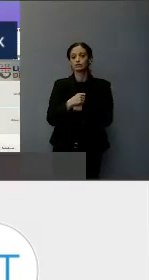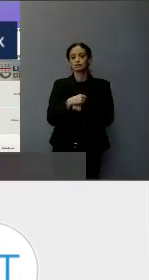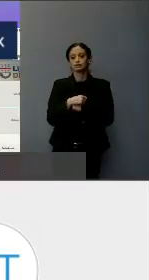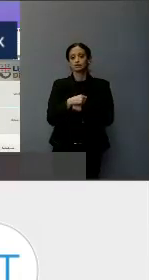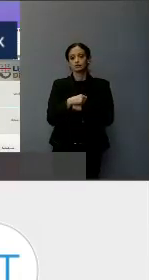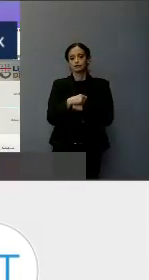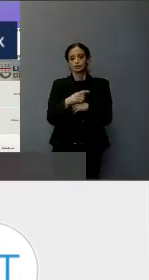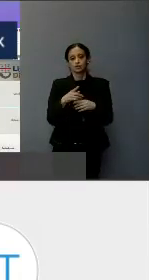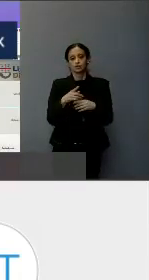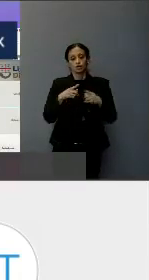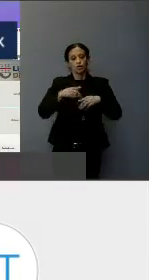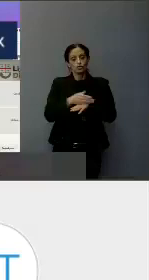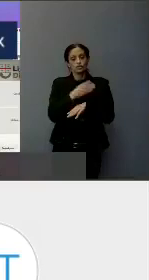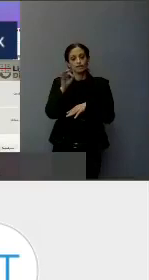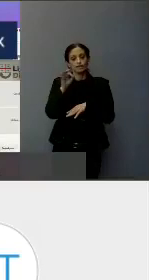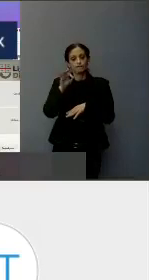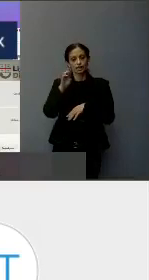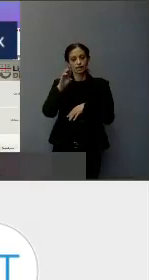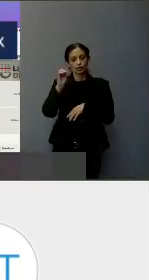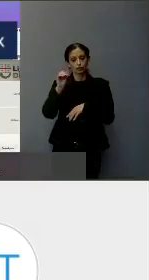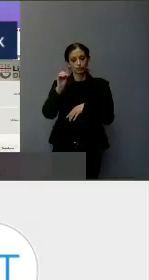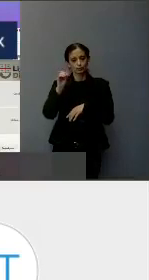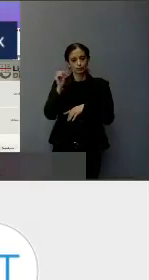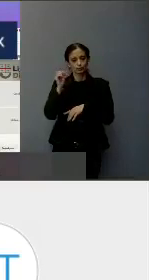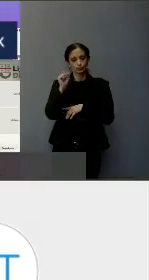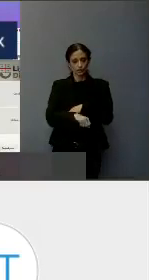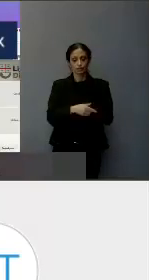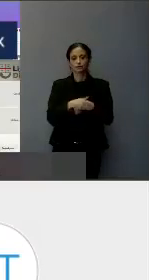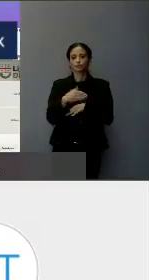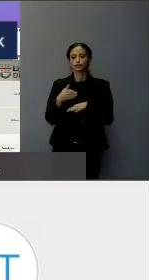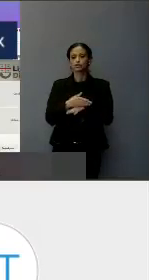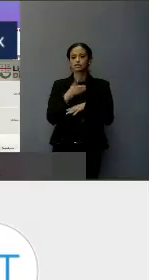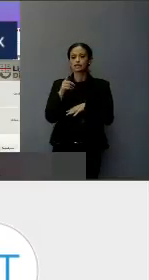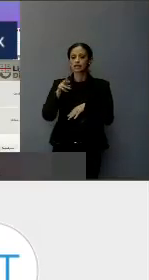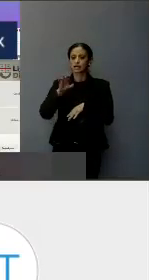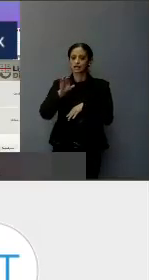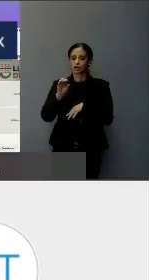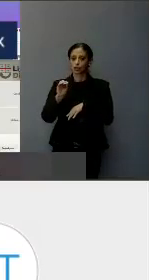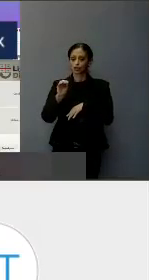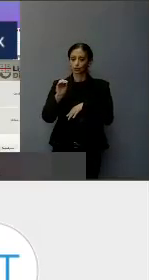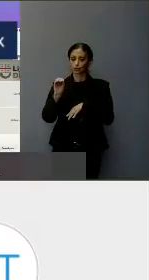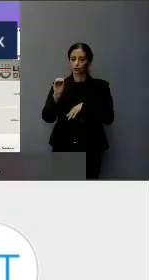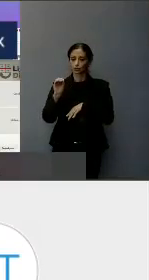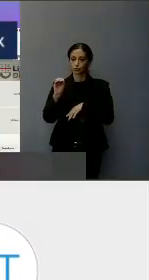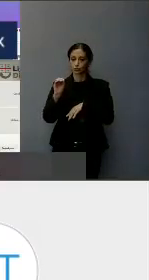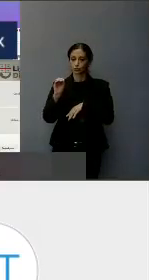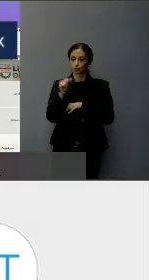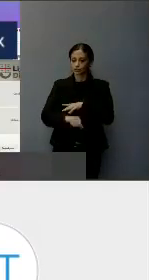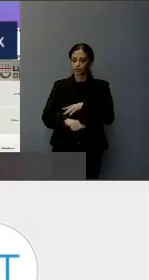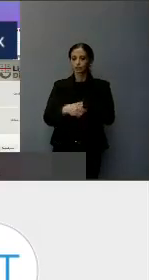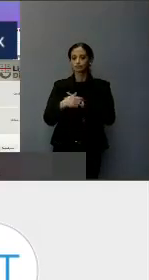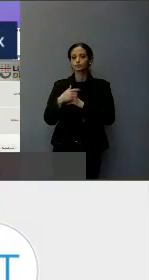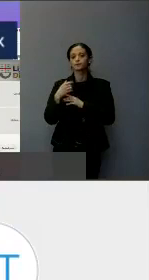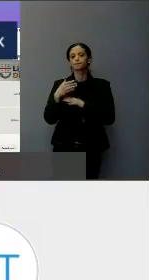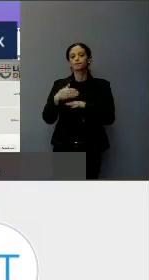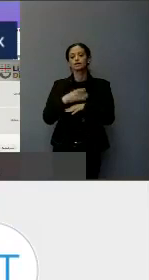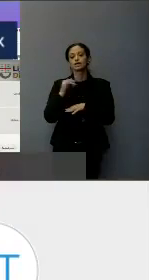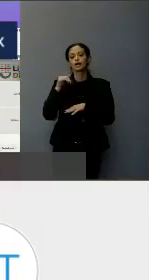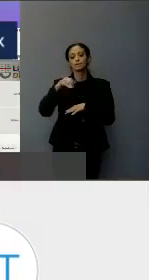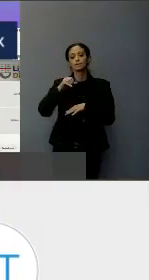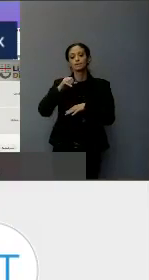consigliere ferrero contrario consigliere grillo contrario consigliere